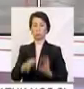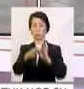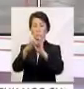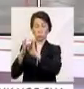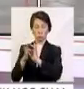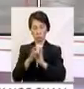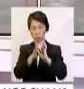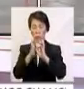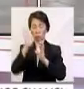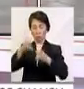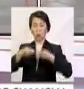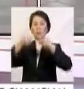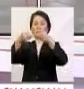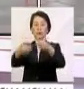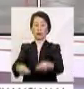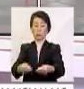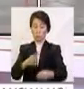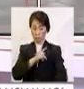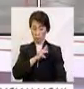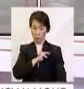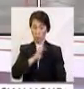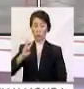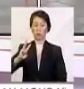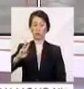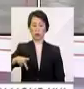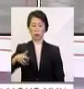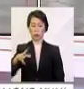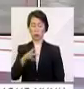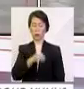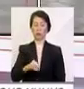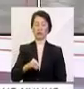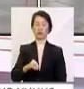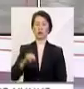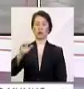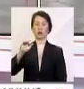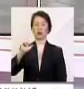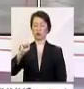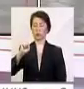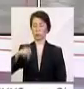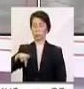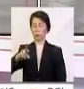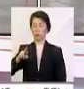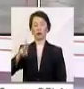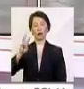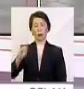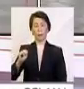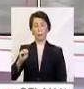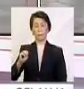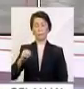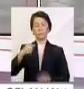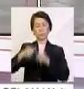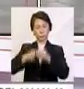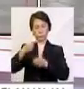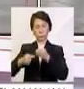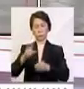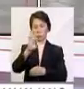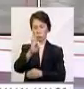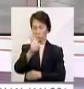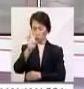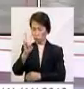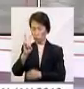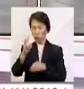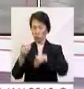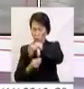Kerjasama penuh akan diberikan oleh Kementerian Wilayah kepada Suruhanjaya Pencegahan Rasuah Malaysia SPRM berhubung